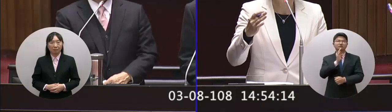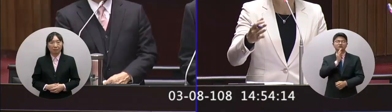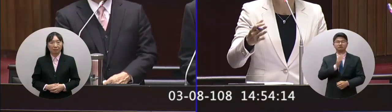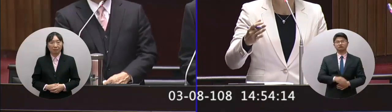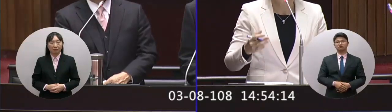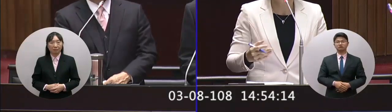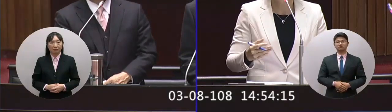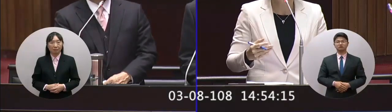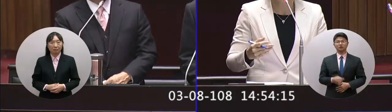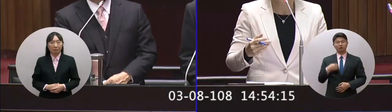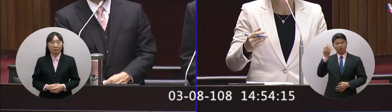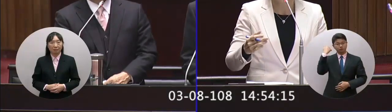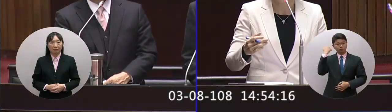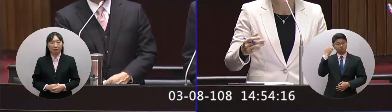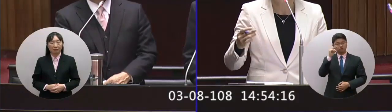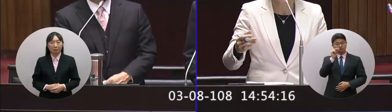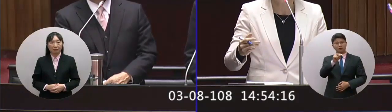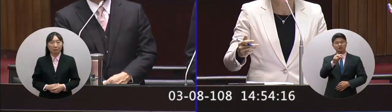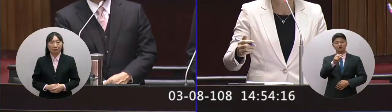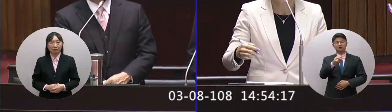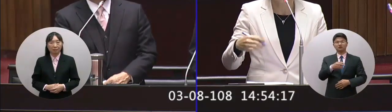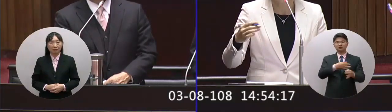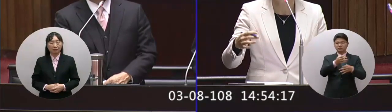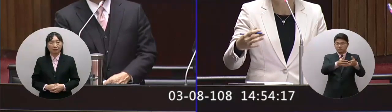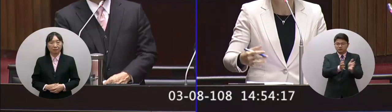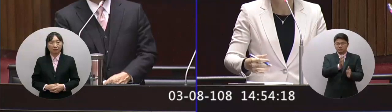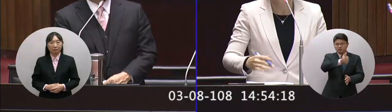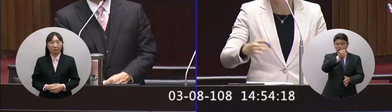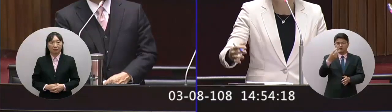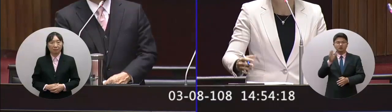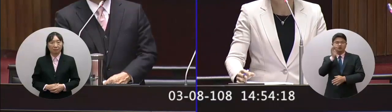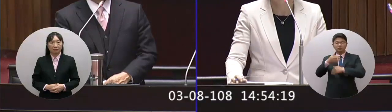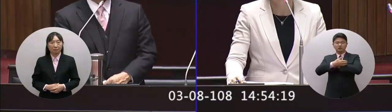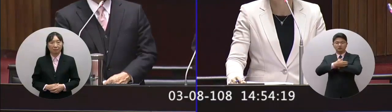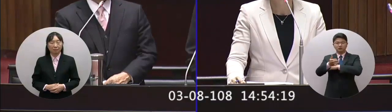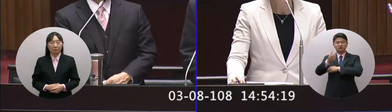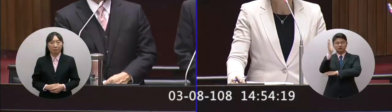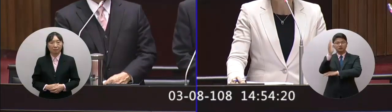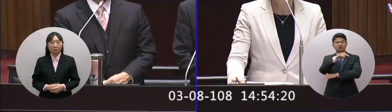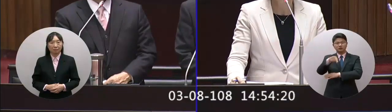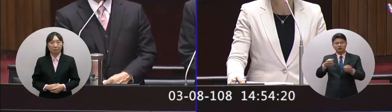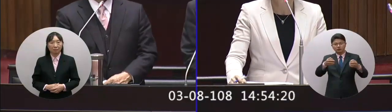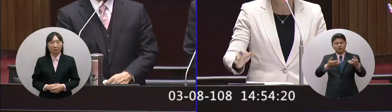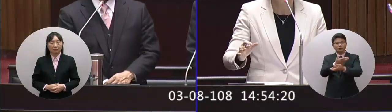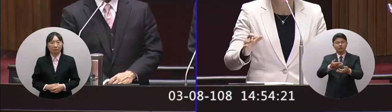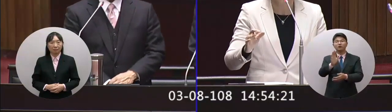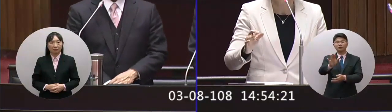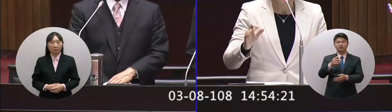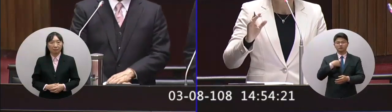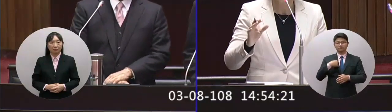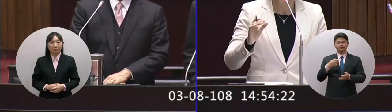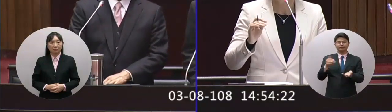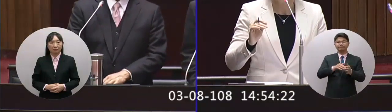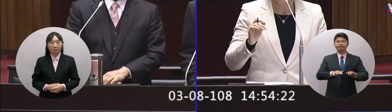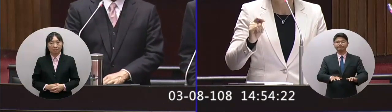是我。近前看到咱的这个部长吼，咱经济部长有甲中化管建户那边去咧沟通嘛吼。那到最后，我希望就是